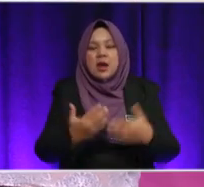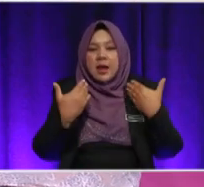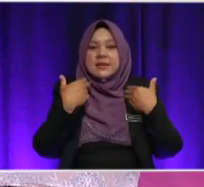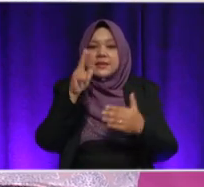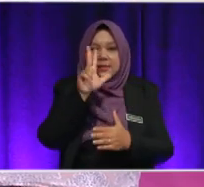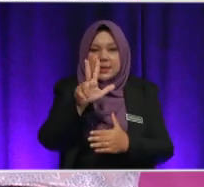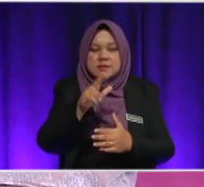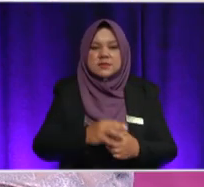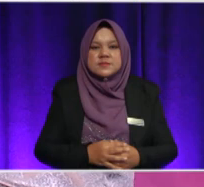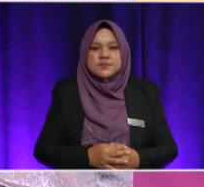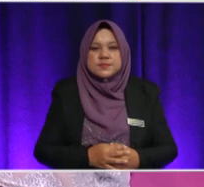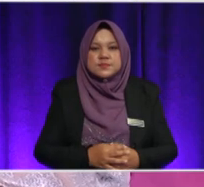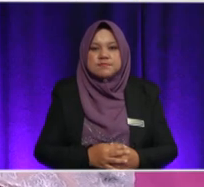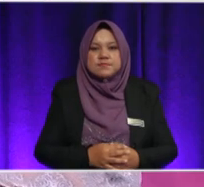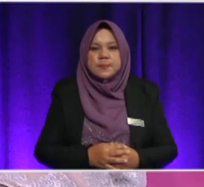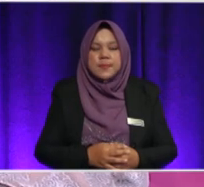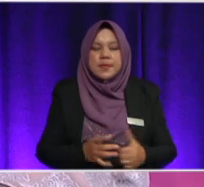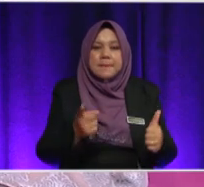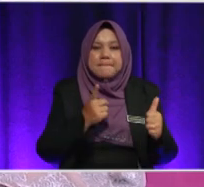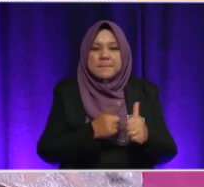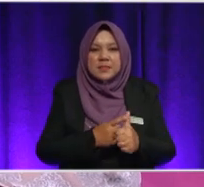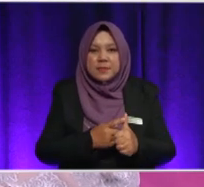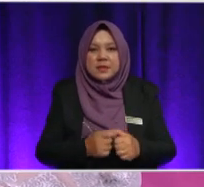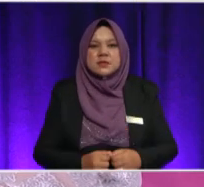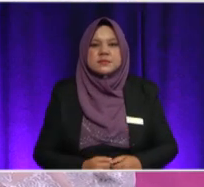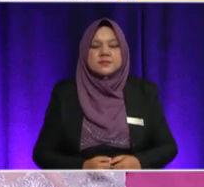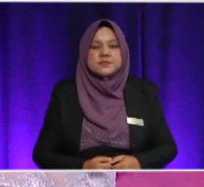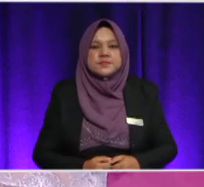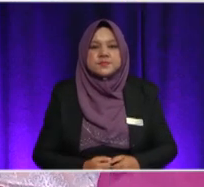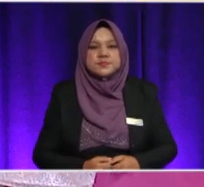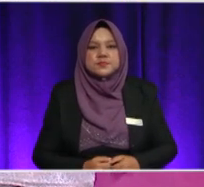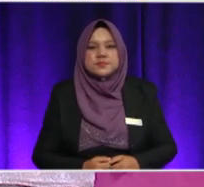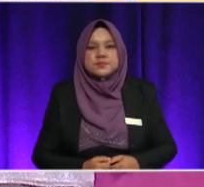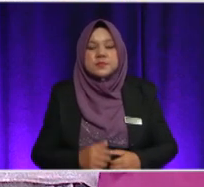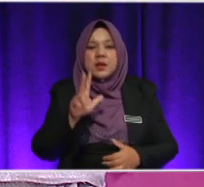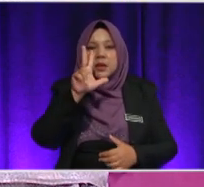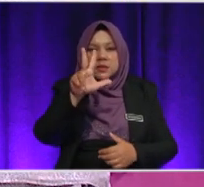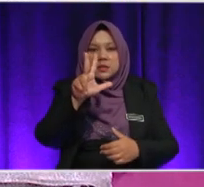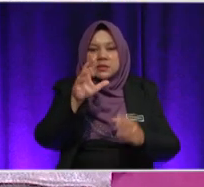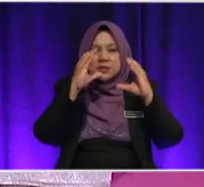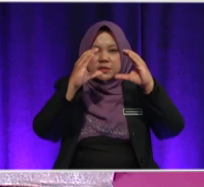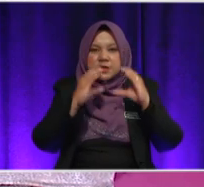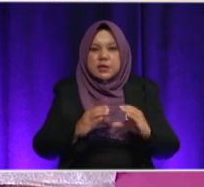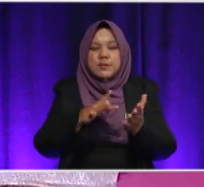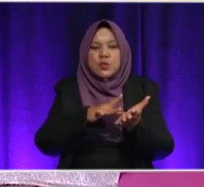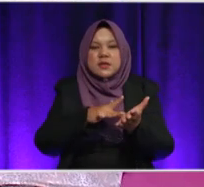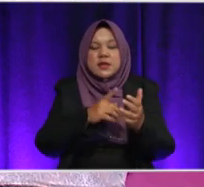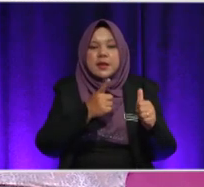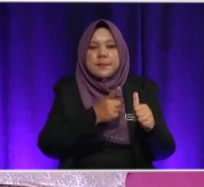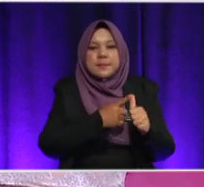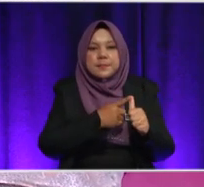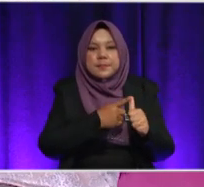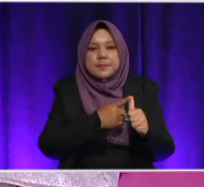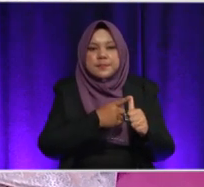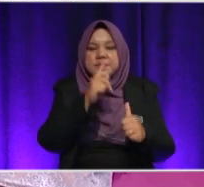tiga kita masuk Oke kita ada tiga kaidah perubahan ya yaitu